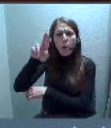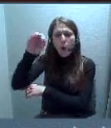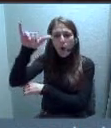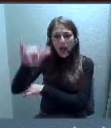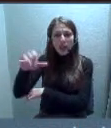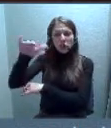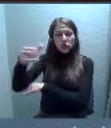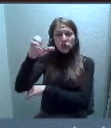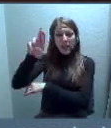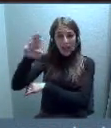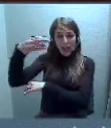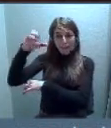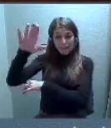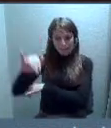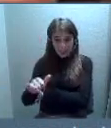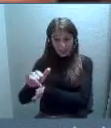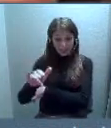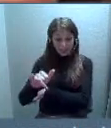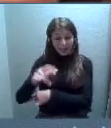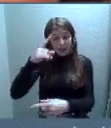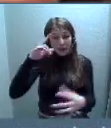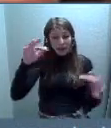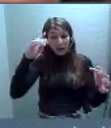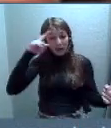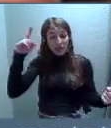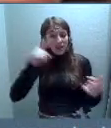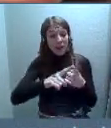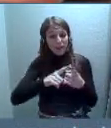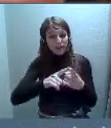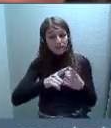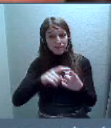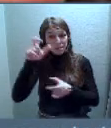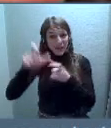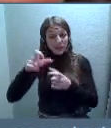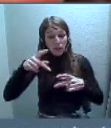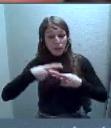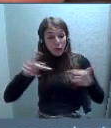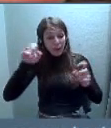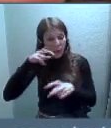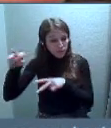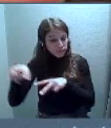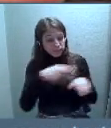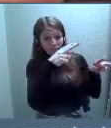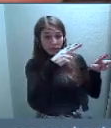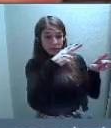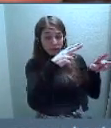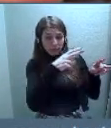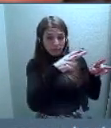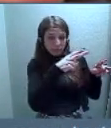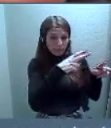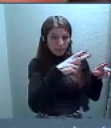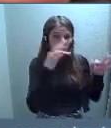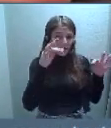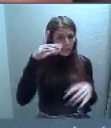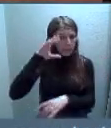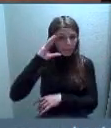les meetings présidentiels. Ouais. Là, les prochains, accessibles, ce serait peut-être bien aussi. Donc ça se monte en 1 minute, vous pouvez le